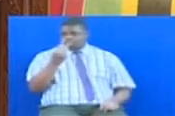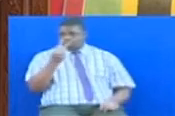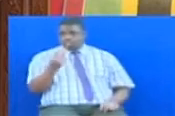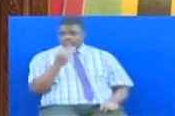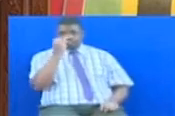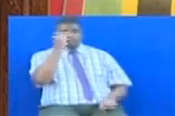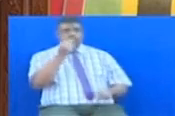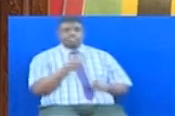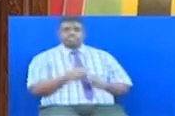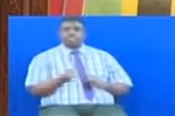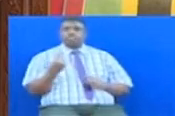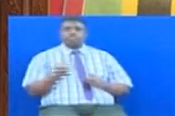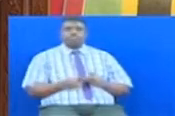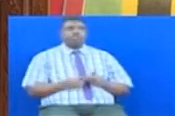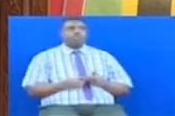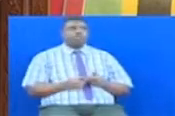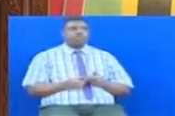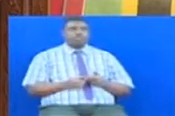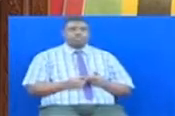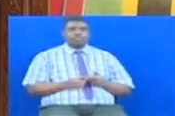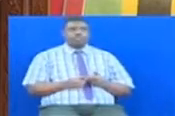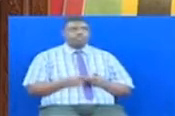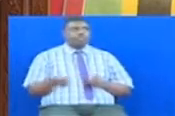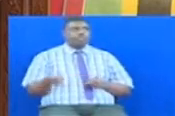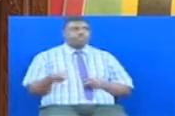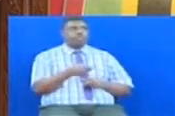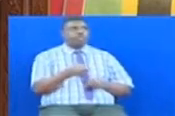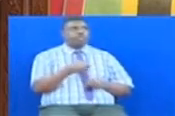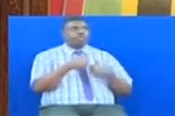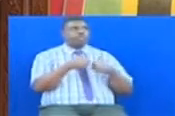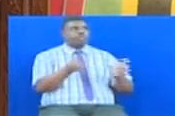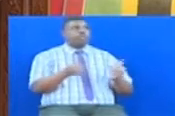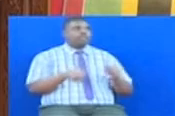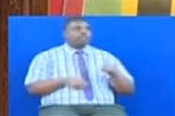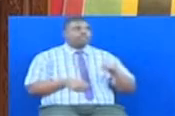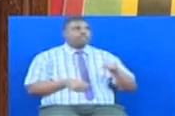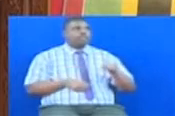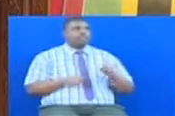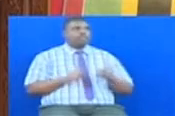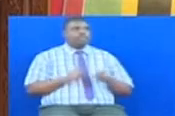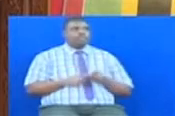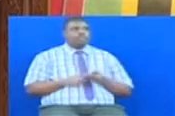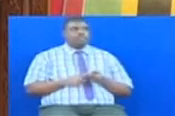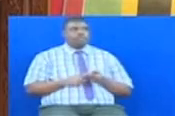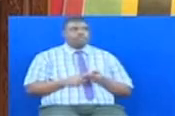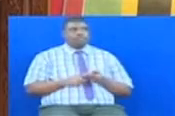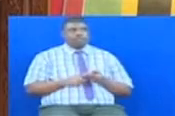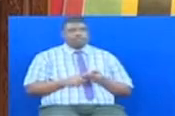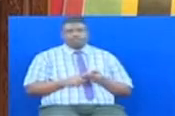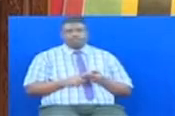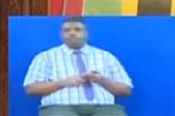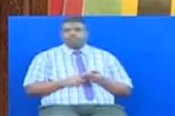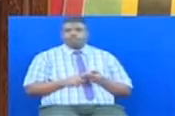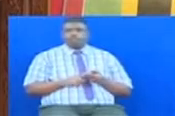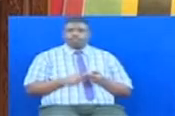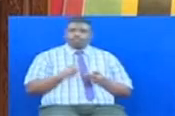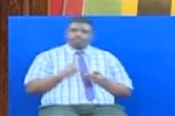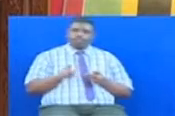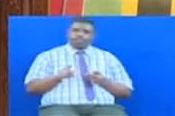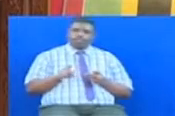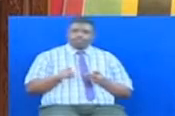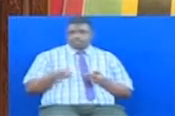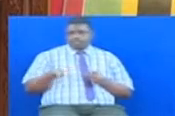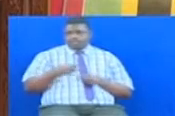pasenti ya deni lenyewe na ukiangalia kwa mwaka huo ambao tunasema deni